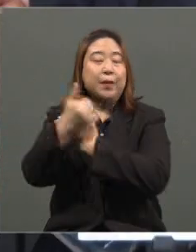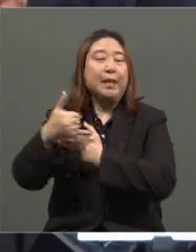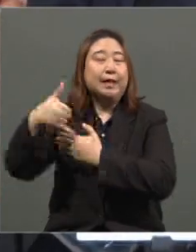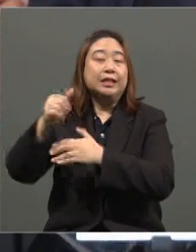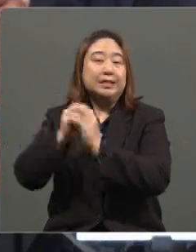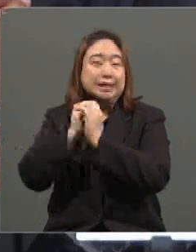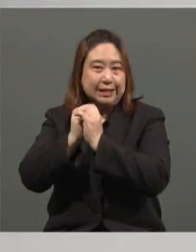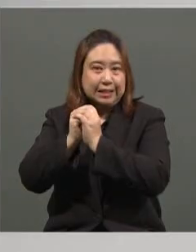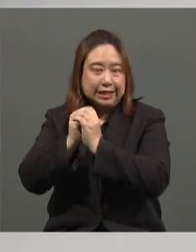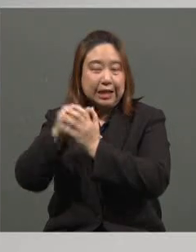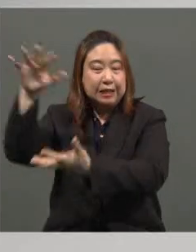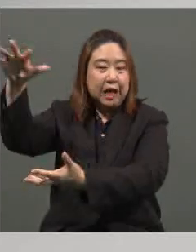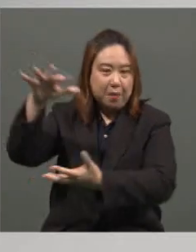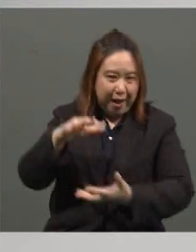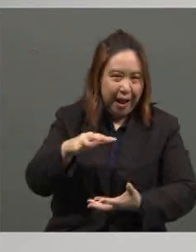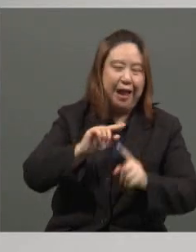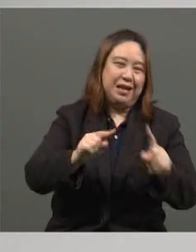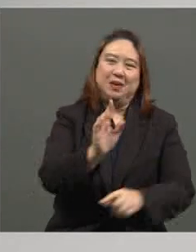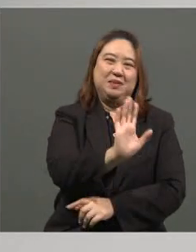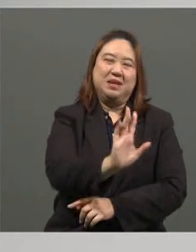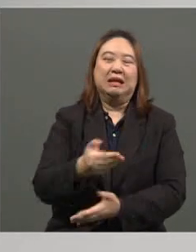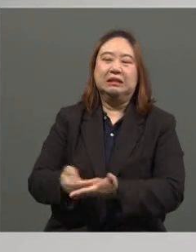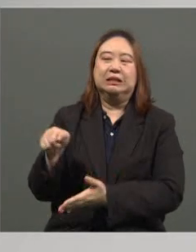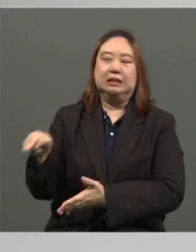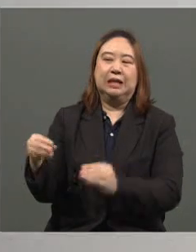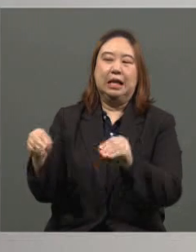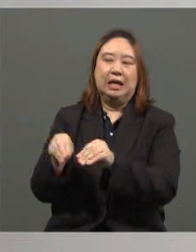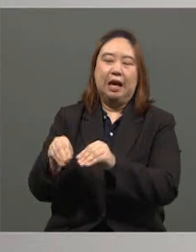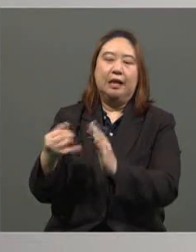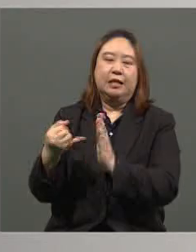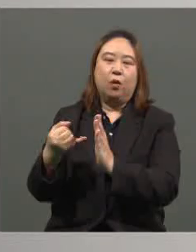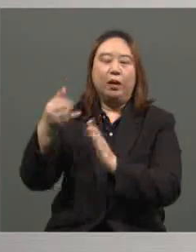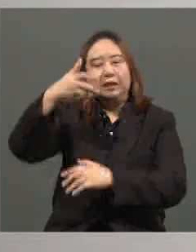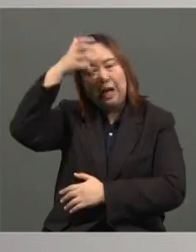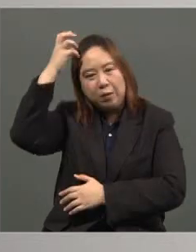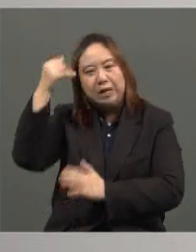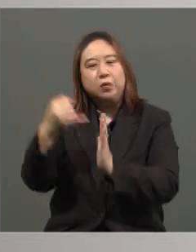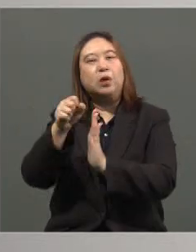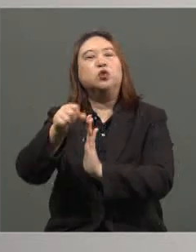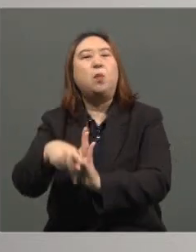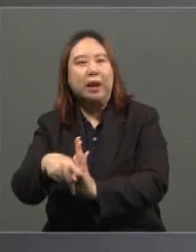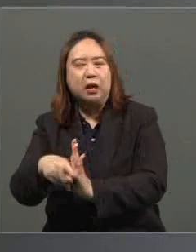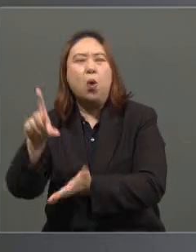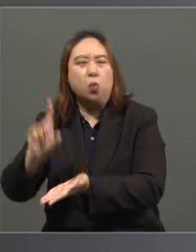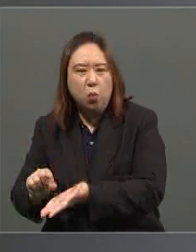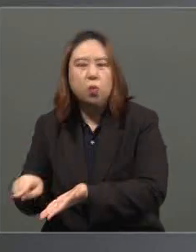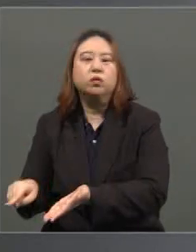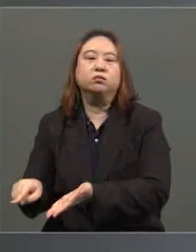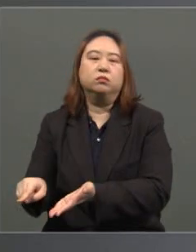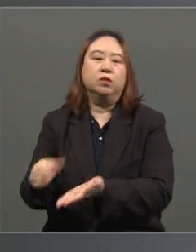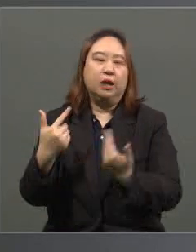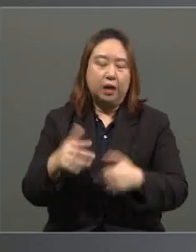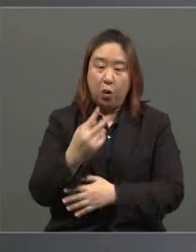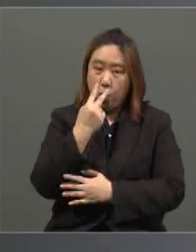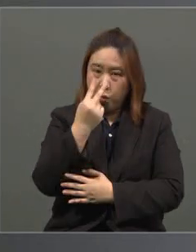อกว่าก็ซื้อแถวสระบุรีแถวสุพรรณบุรีนั่นแหละ คือราคาก็ไม่เท่ากับที่บอกให้ไปซื้อหรอก ใช่ค่ะเบื้องต้นก็พบพฤติการ